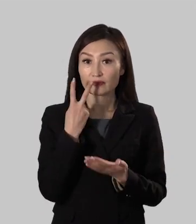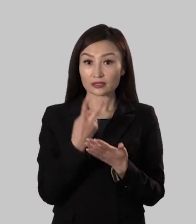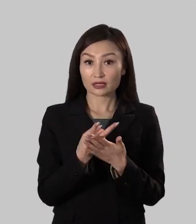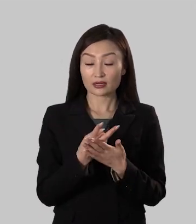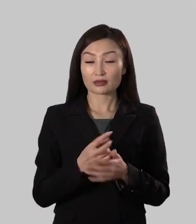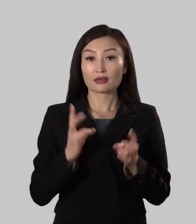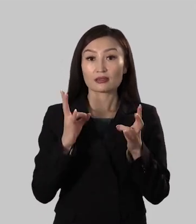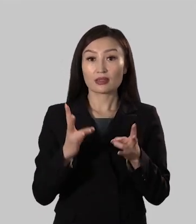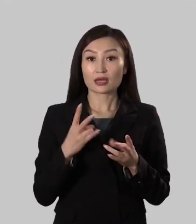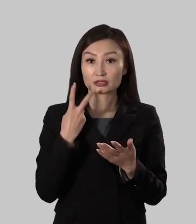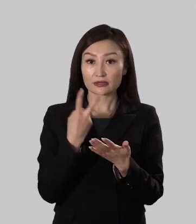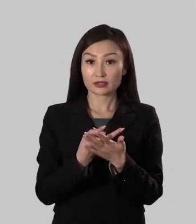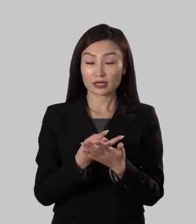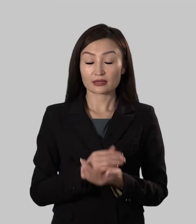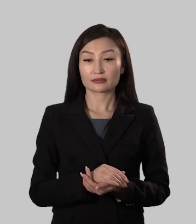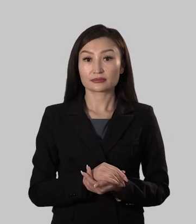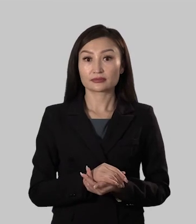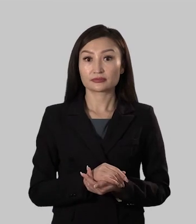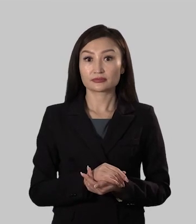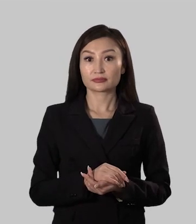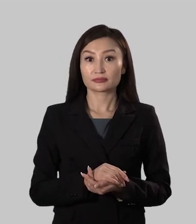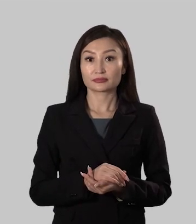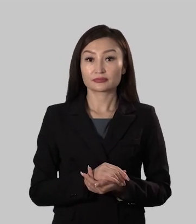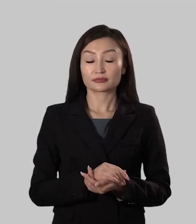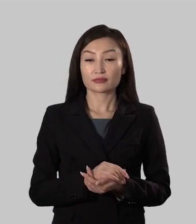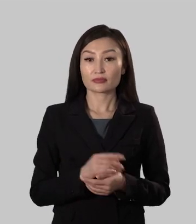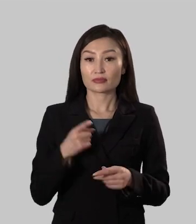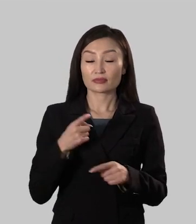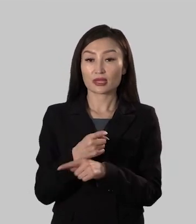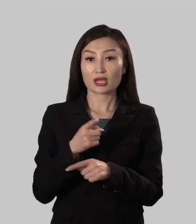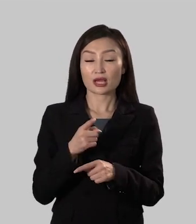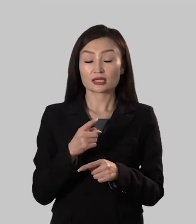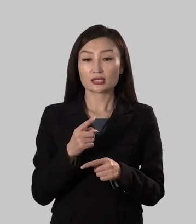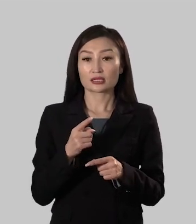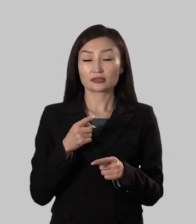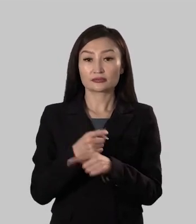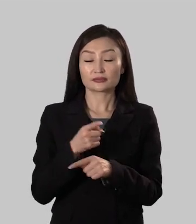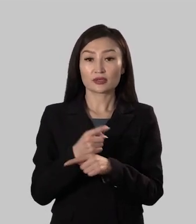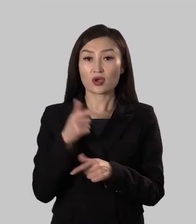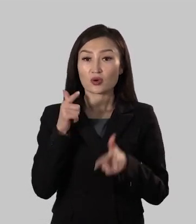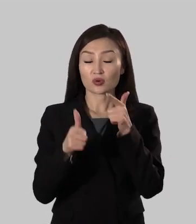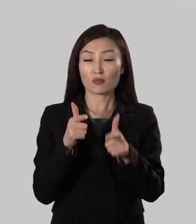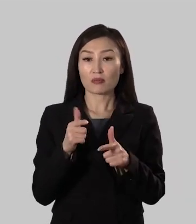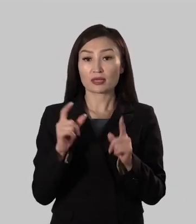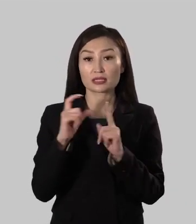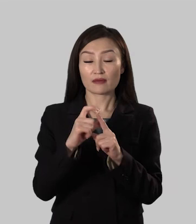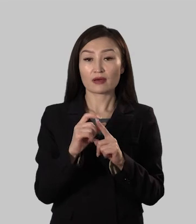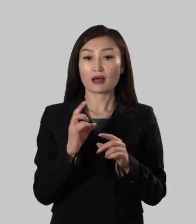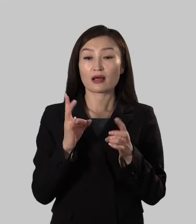Холодный взгляд, нежный взгляд. Колкие слова, ласковые слова.